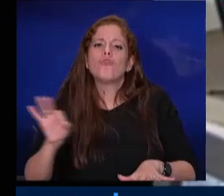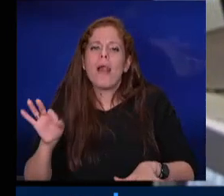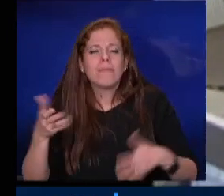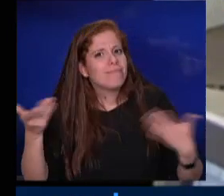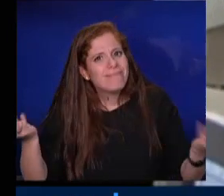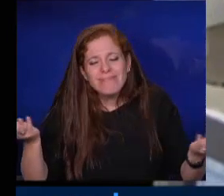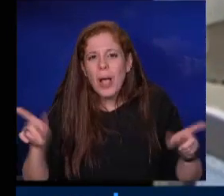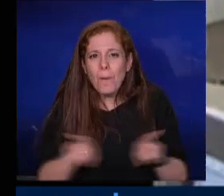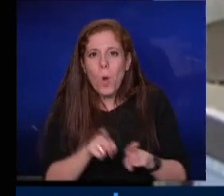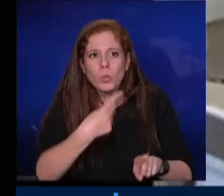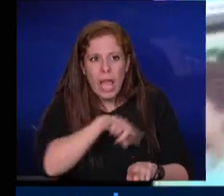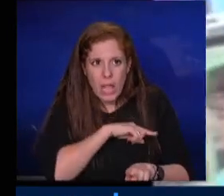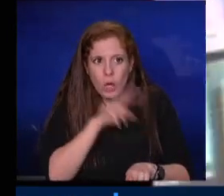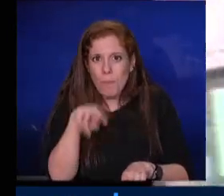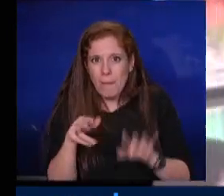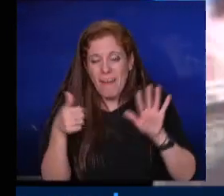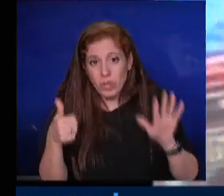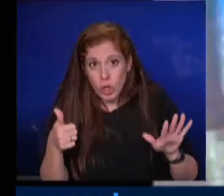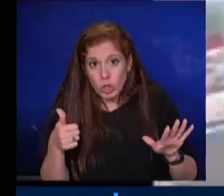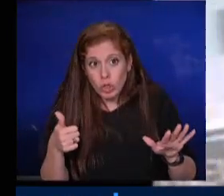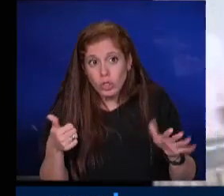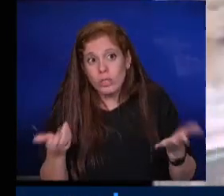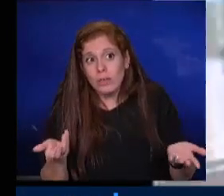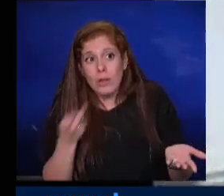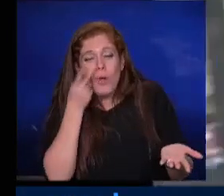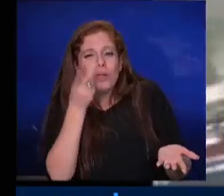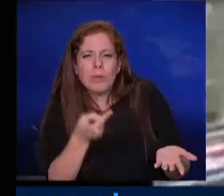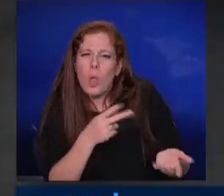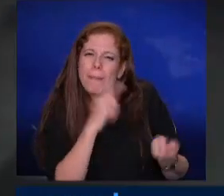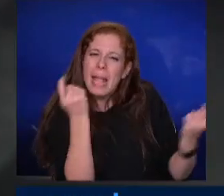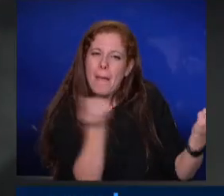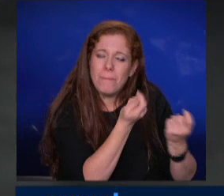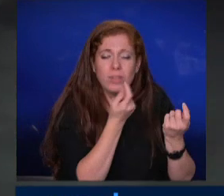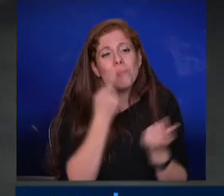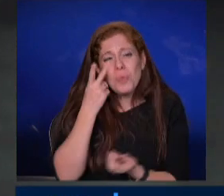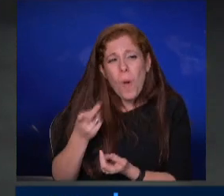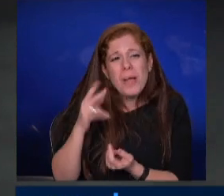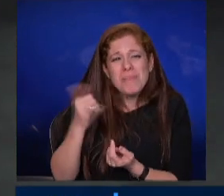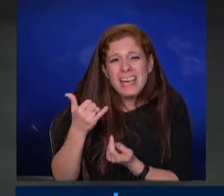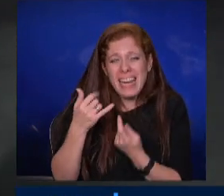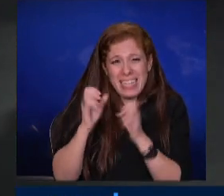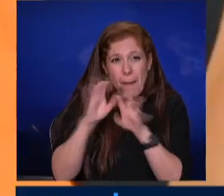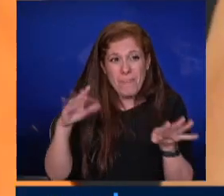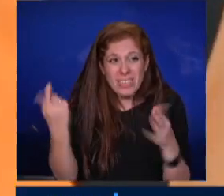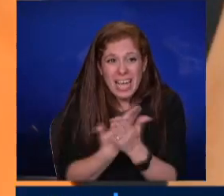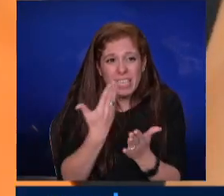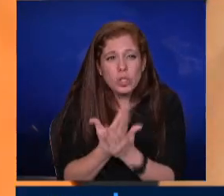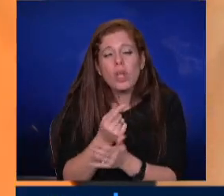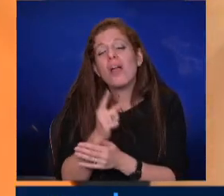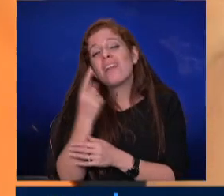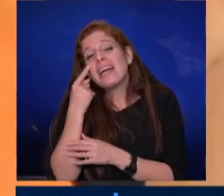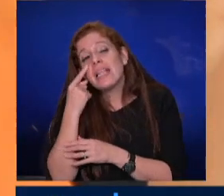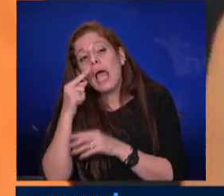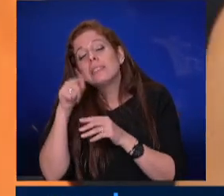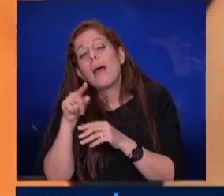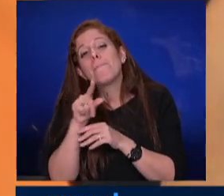כמו שאנחנו ב-2006. כלומר, לא רואים את האג'יל הזה. הם רואים את האג'יל, אבל זה כנראה באיזה פוש. או בטלגרם או